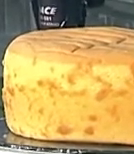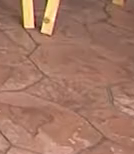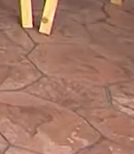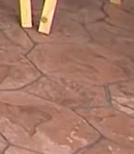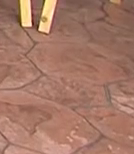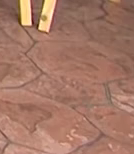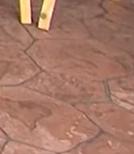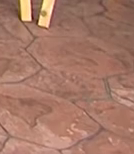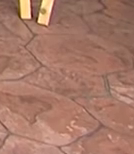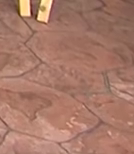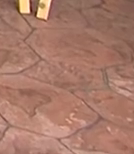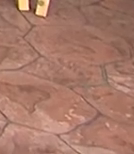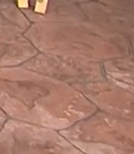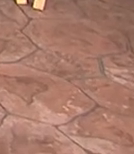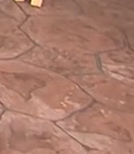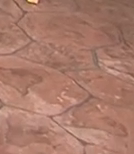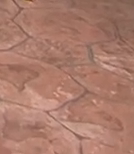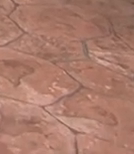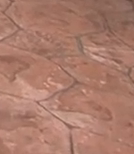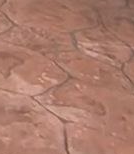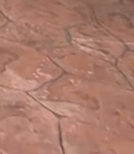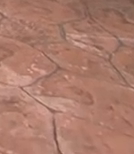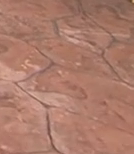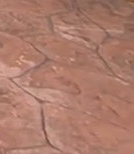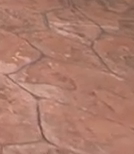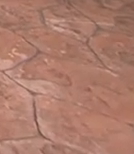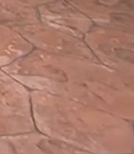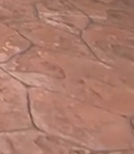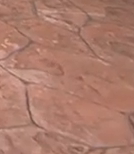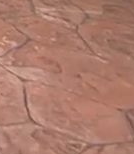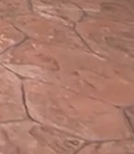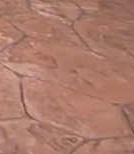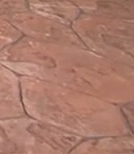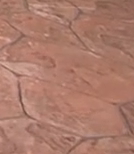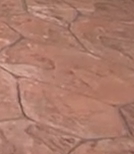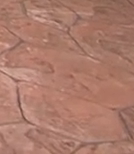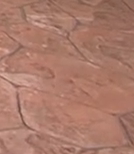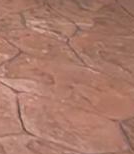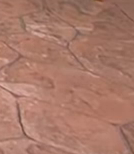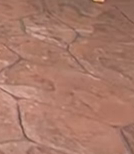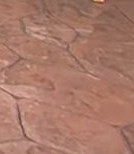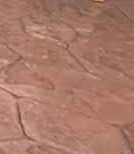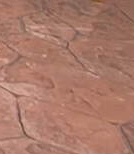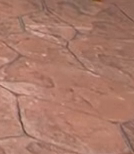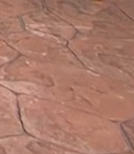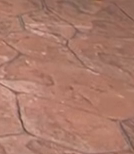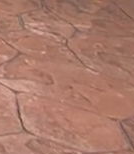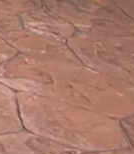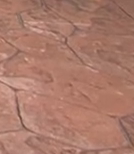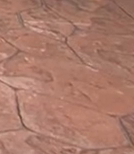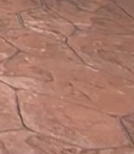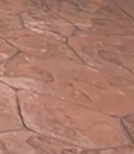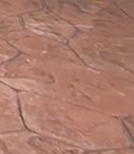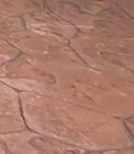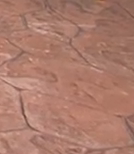Rina? Cikgu, kita ada masalah. Kita ada masalah. Kenapa? Apa masalahnya, Rina? Jangan panik. Okey. Tarik